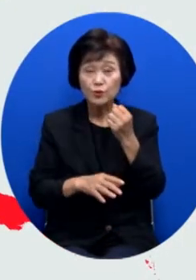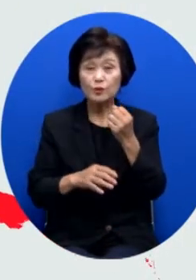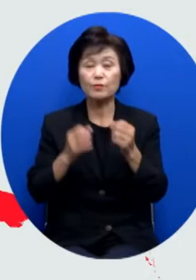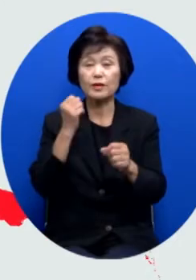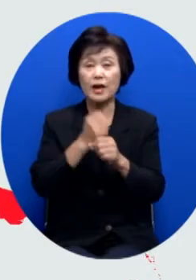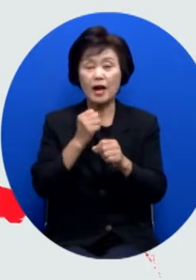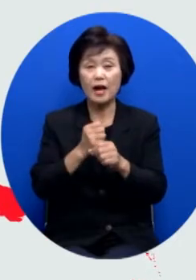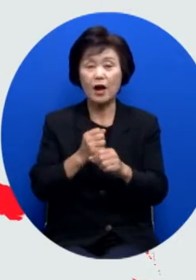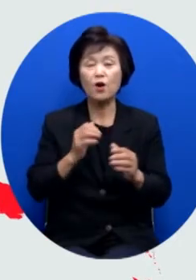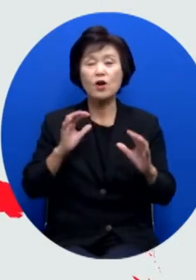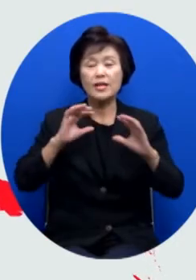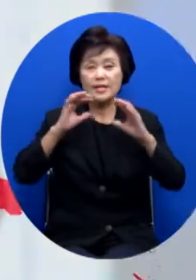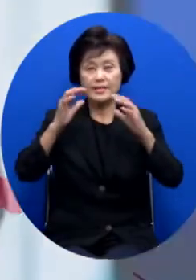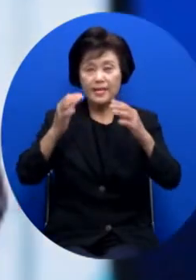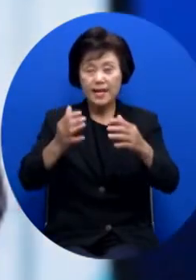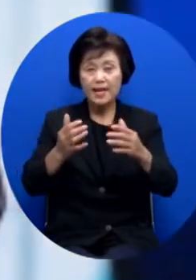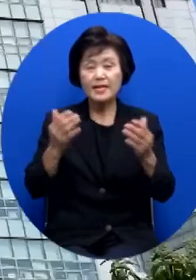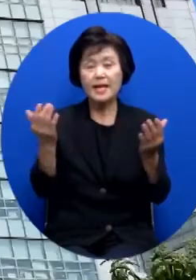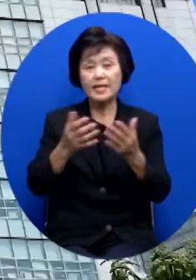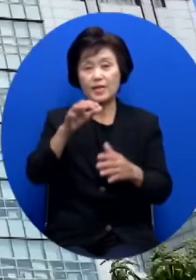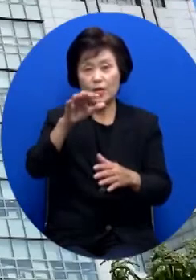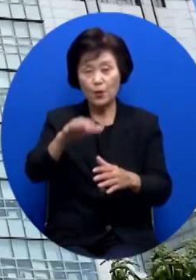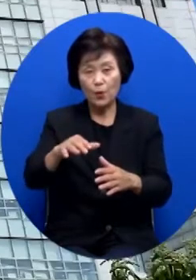발전에 기여하고 있다고 평가했습니다.